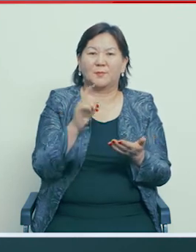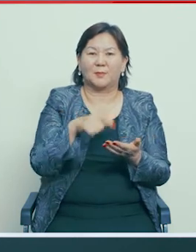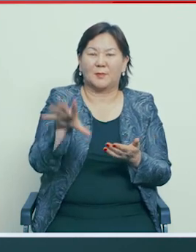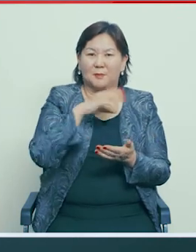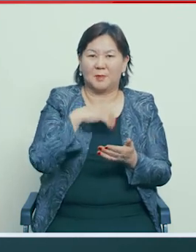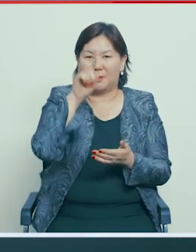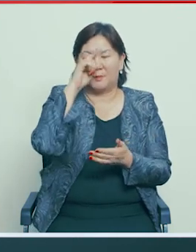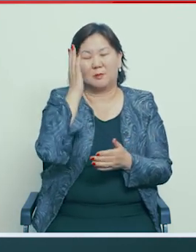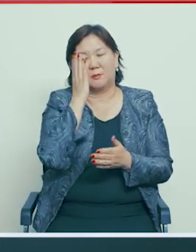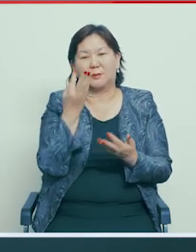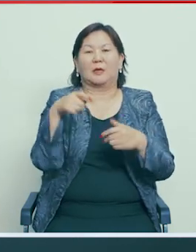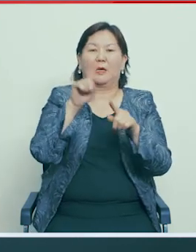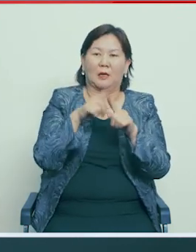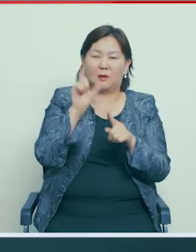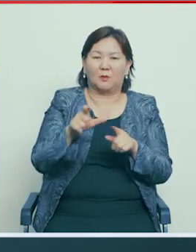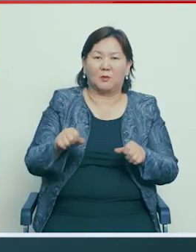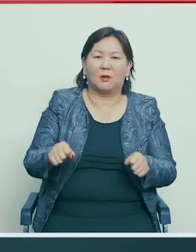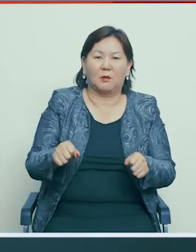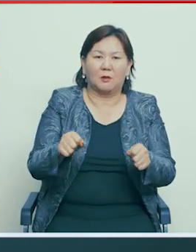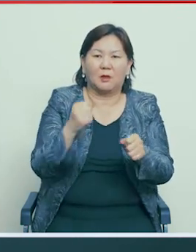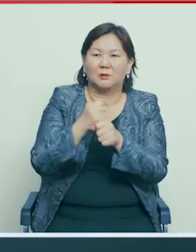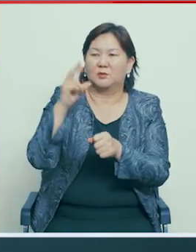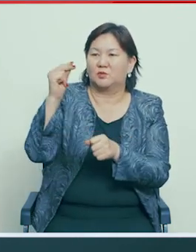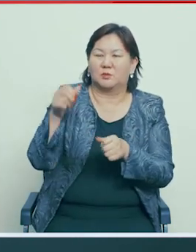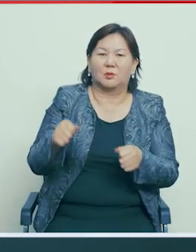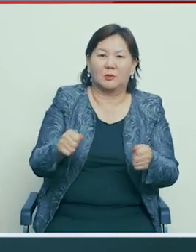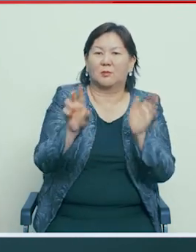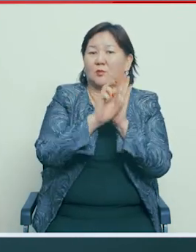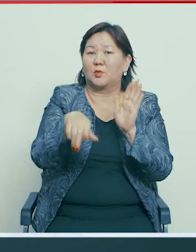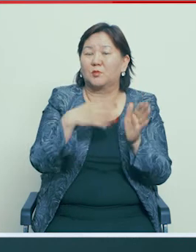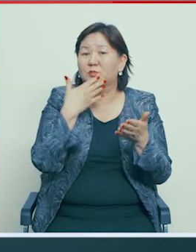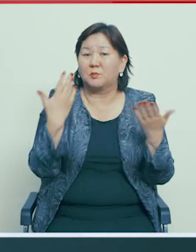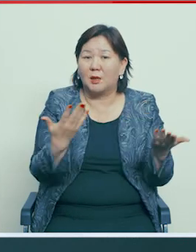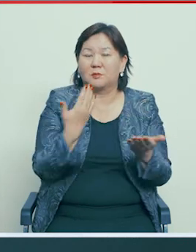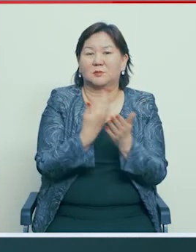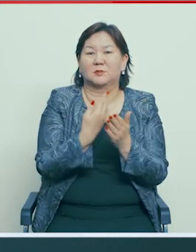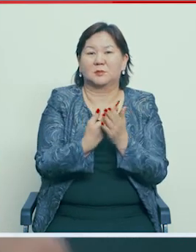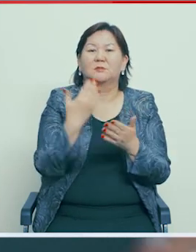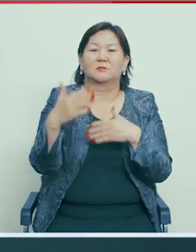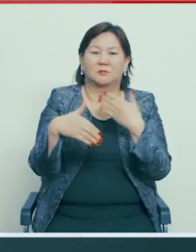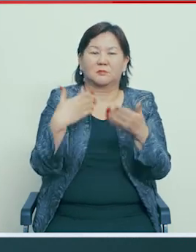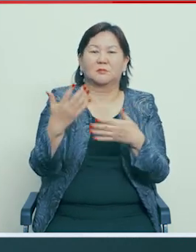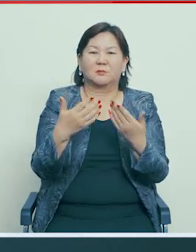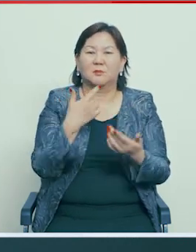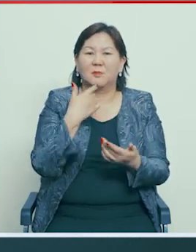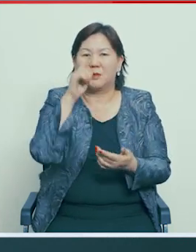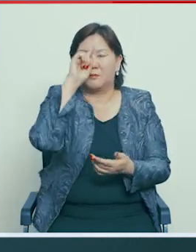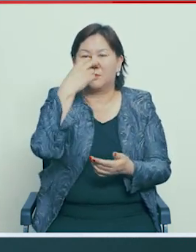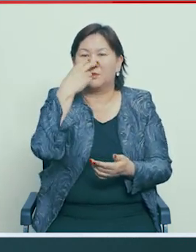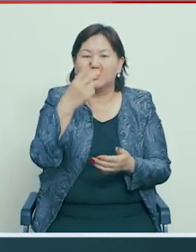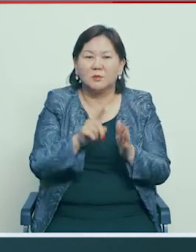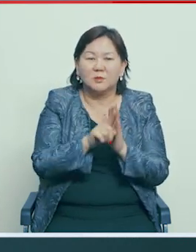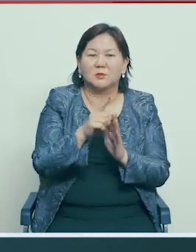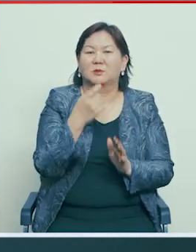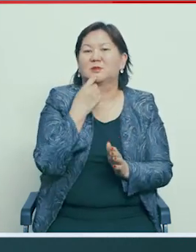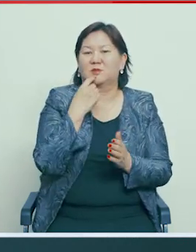биднийг эмнэлэгт хэвтэхийн тулд дахиад нэг хүн явж явах ажлаасаа чөлөө авч явах тийм боломж байхгүй. Тэргээл хэмчлэнгээр ер нь тэгэл бүр эмнэлэгт очиж үзүүлэхээс нь